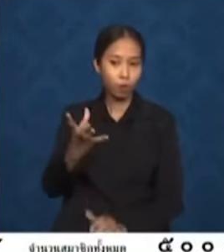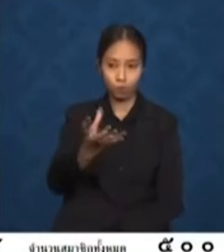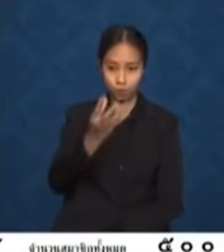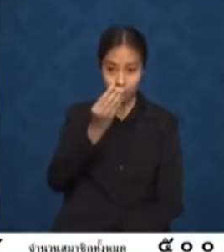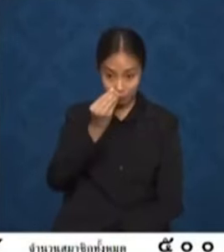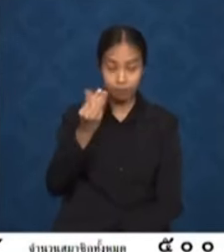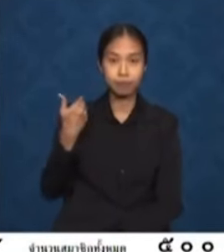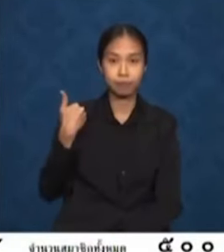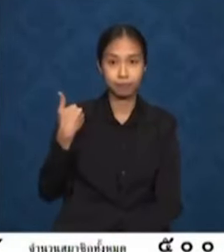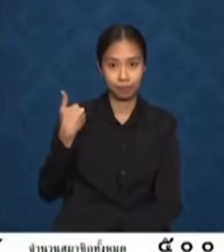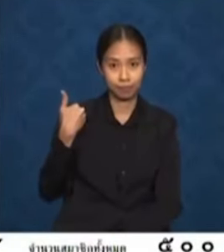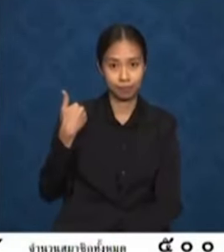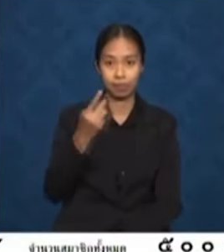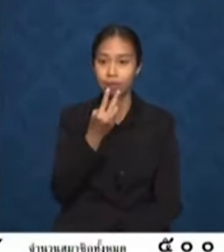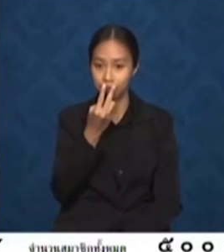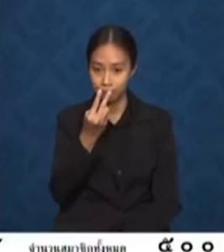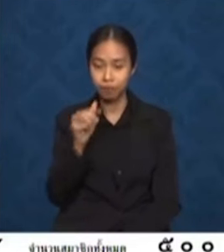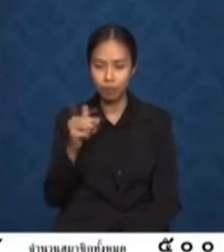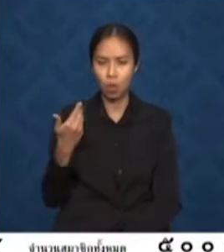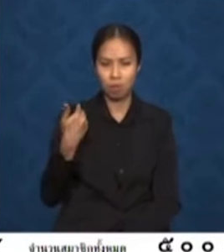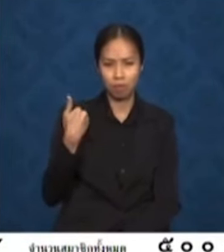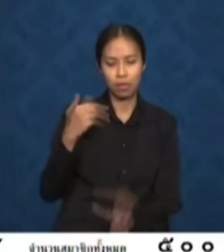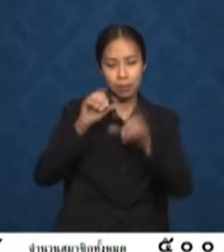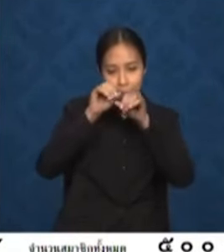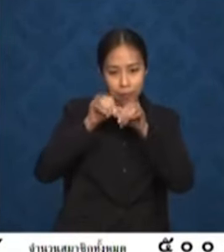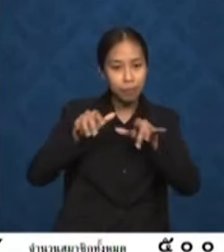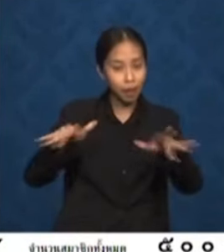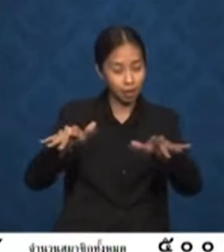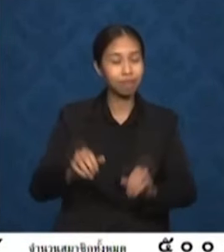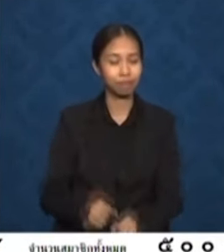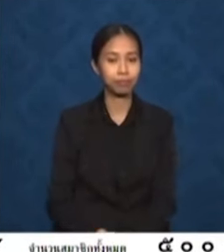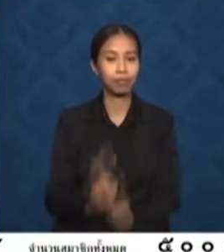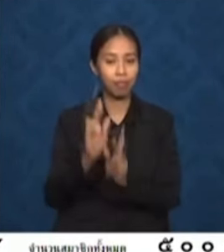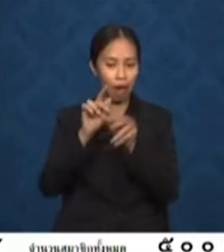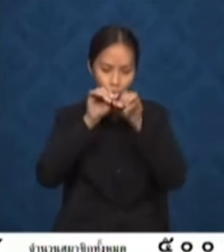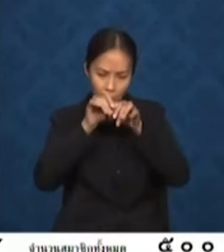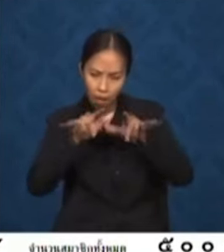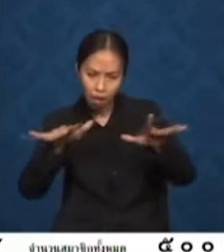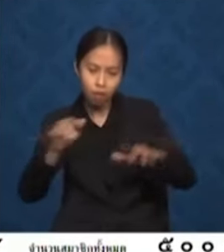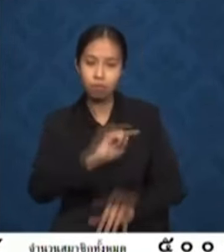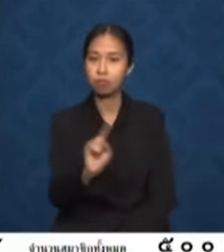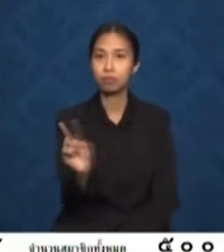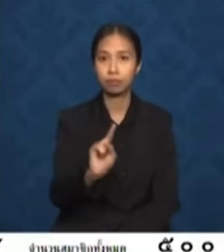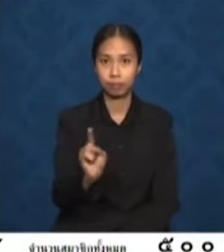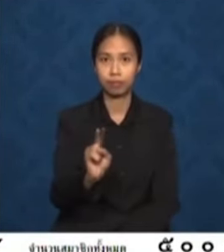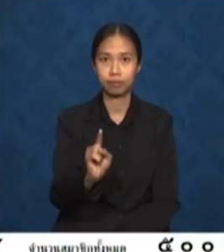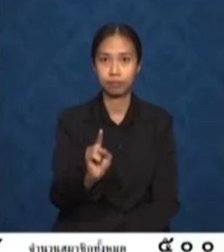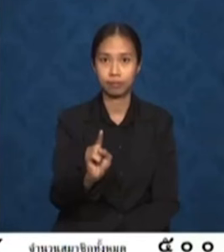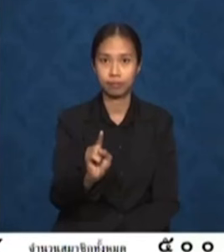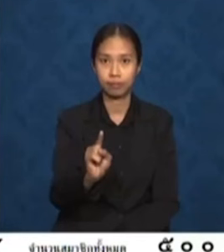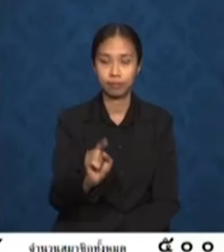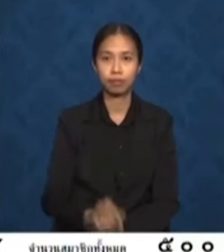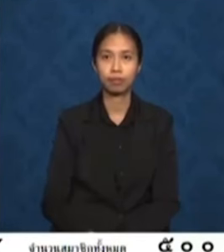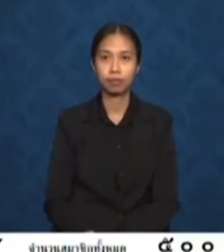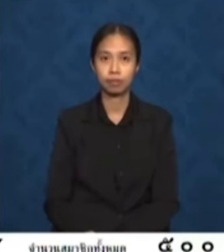จากสื่อมลชนที่ถูกเผยแพ้อย่างกวางขวางวามีการไป